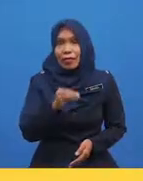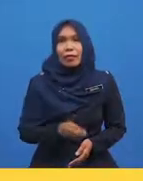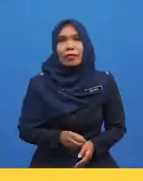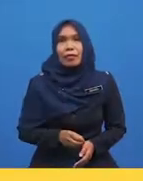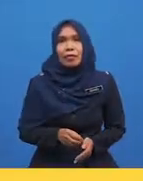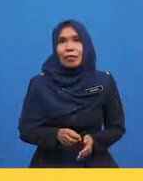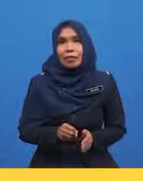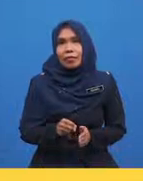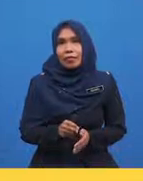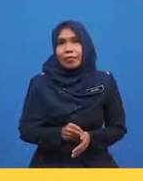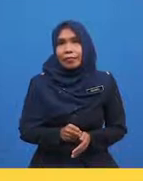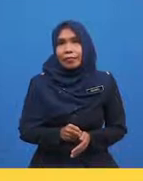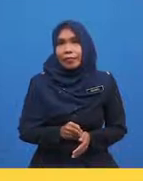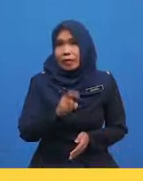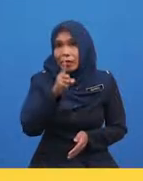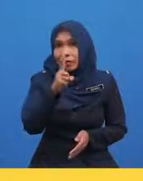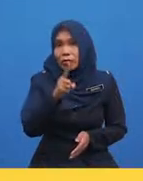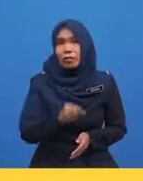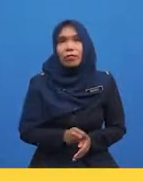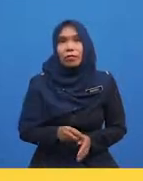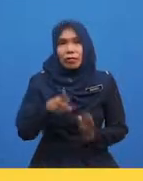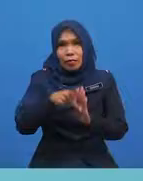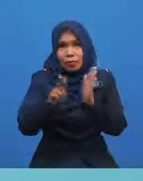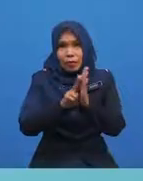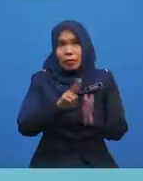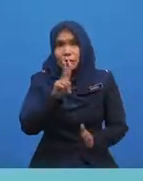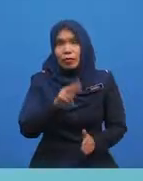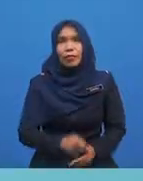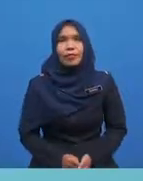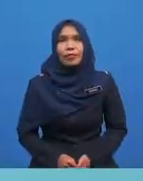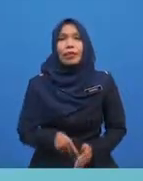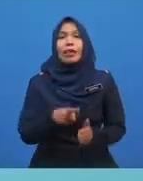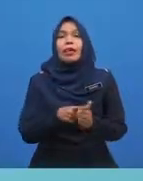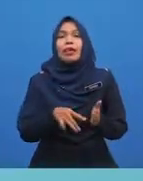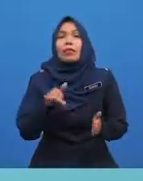Apa yang kamu boleh lihat dalam paparan ini ya?